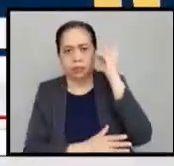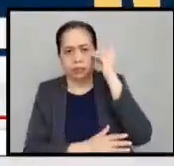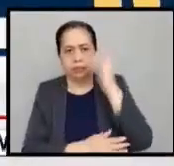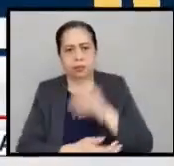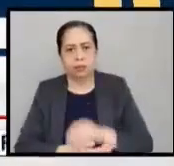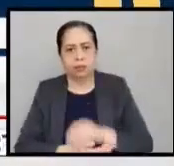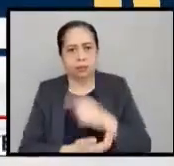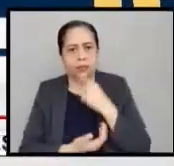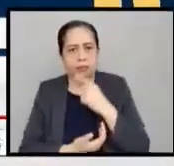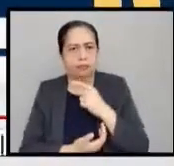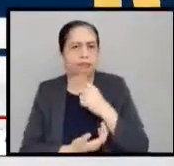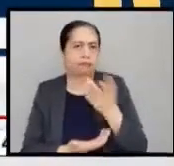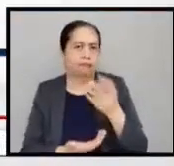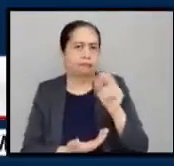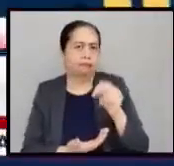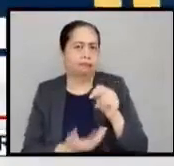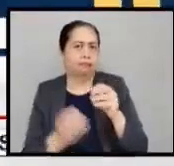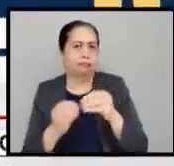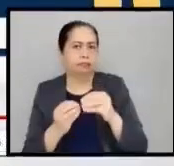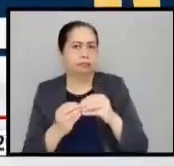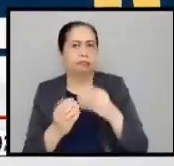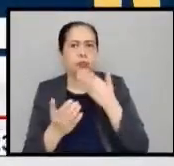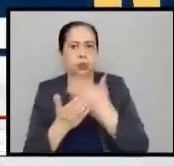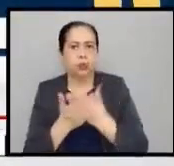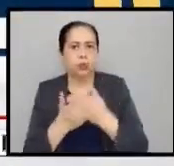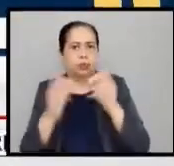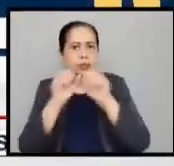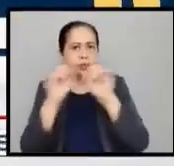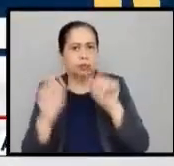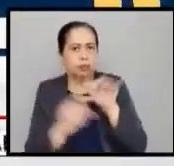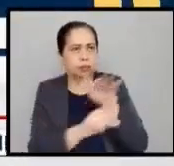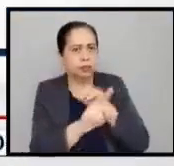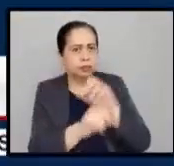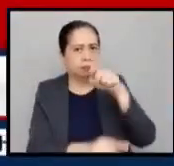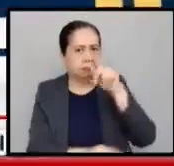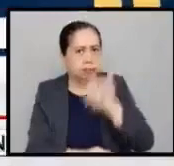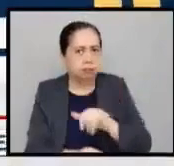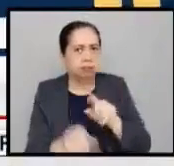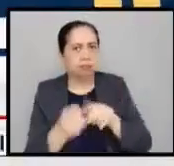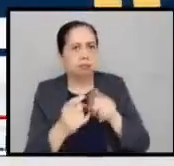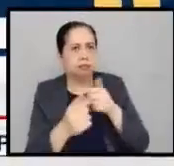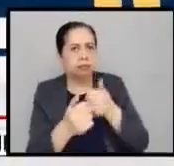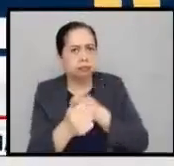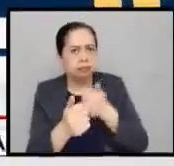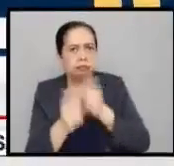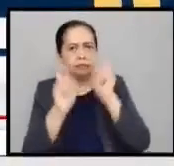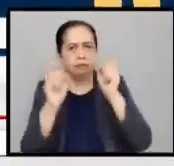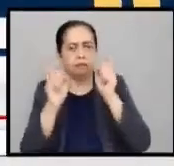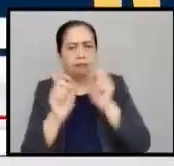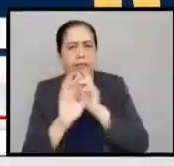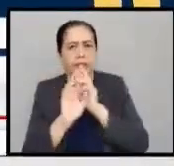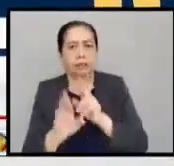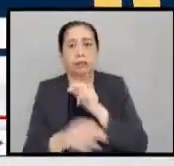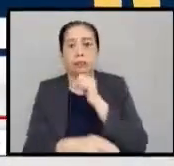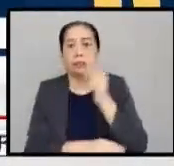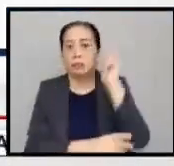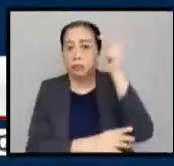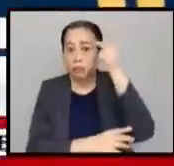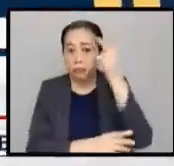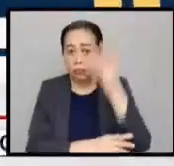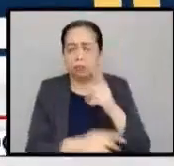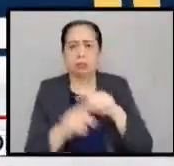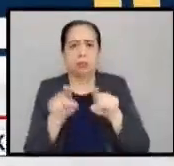Zubiri, kailangan din ng magandang sistema ng paniniktik at mabilis na pagresponde. Hindi lamang para sa mga politiko bagko sa taong